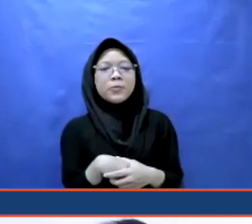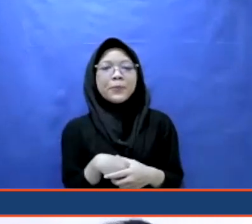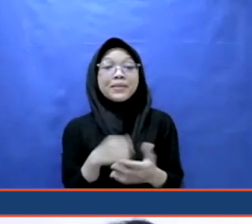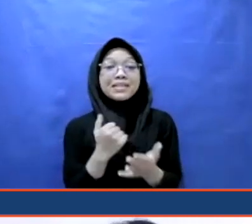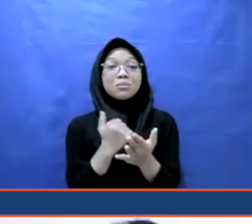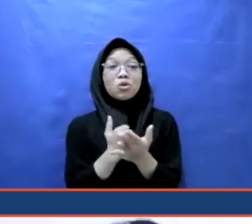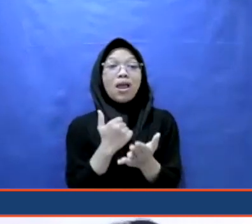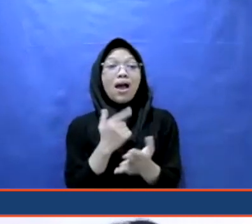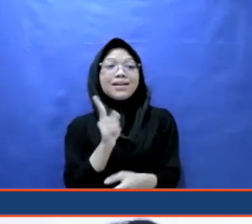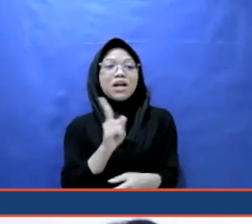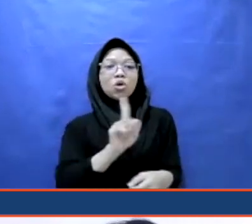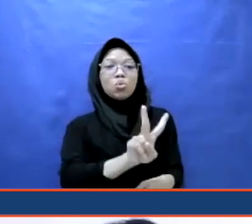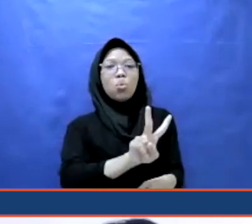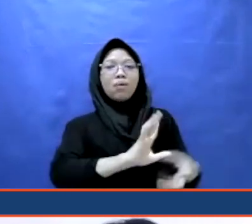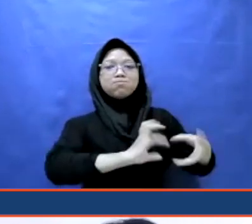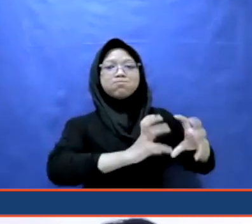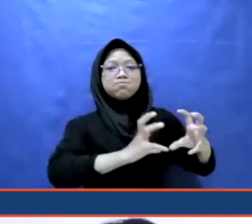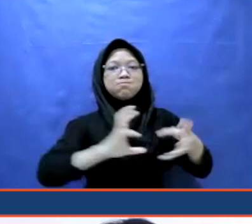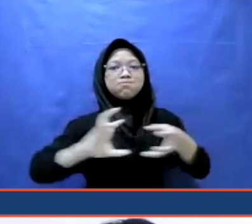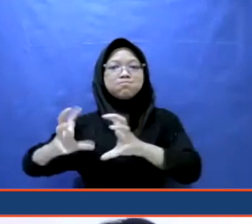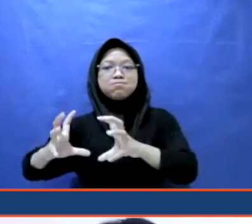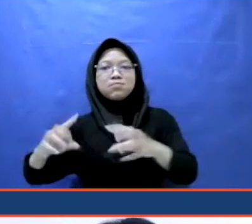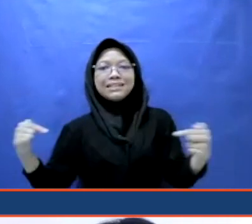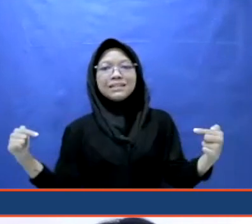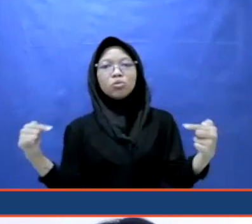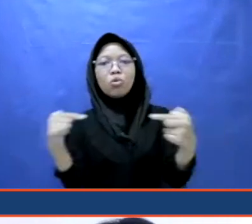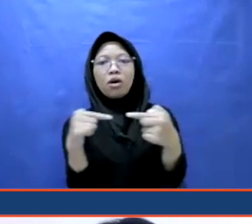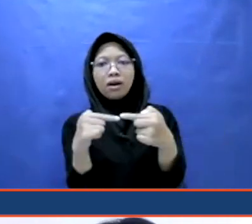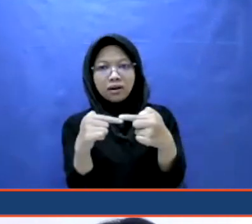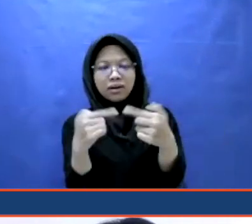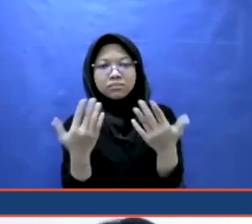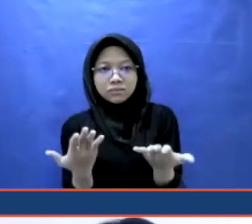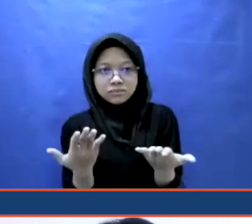saling terkait di sini mungkin saya jelaskan dulu untuk